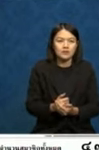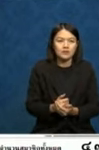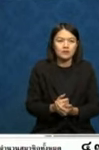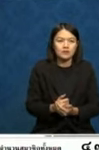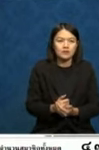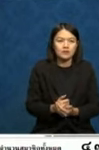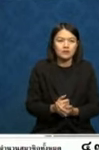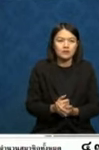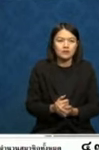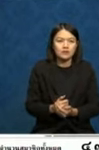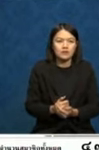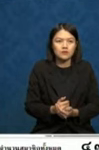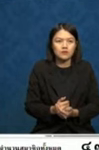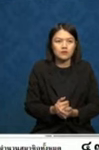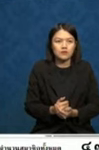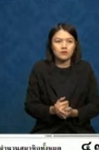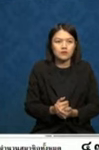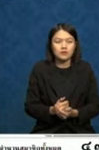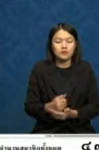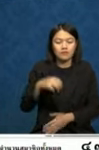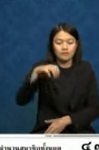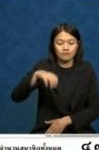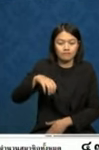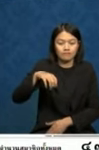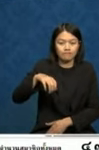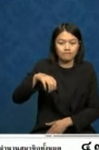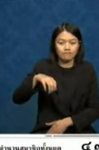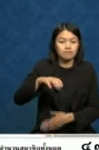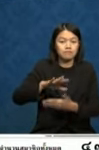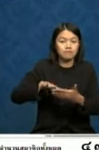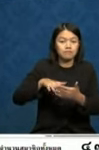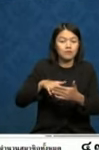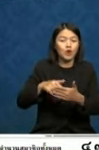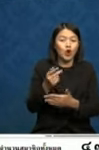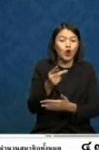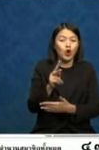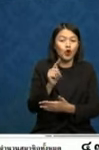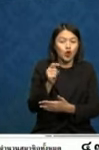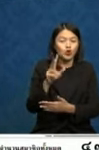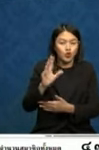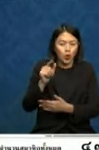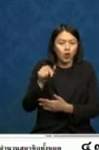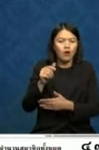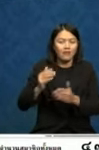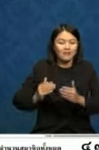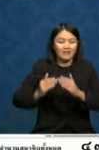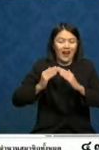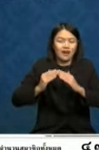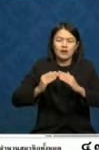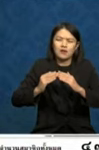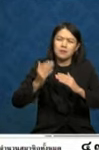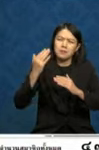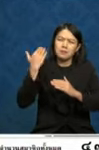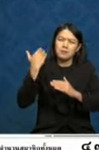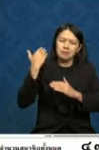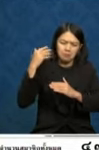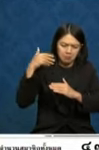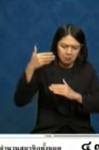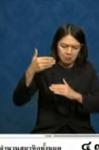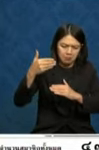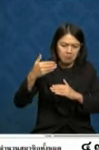การสำนักงานคณะกรรมการนโยบายที่ดินแห่งชาติเนี่ยก็เพิ่งตั้งขึ้นมานะครับเมื่อไม่กี่ปีมาเนี้ย